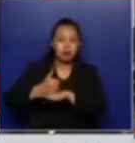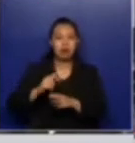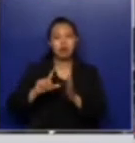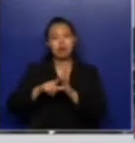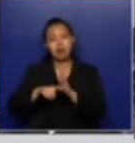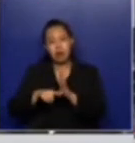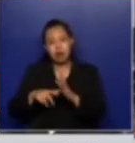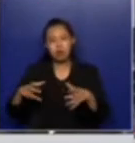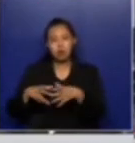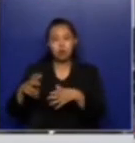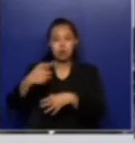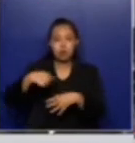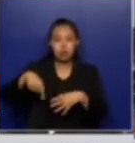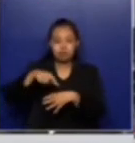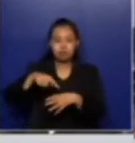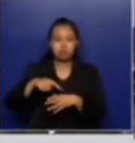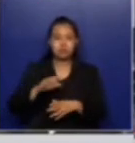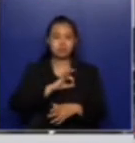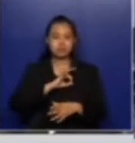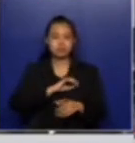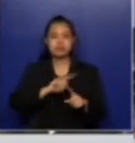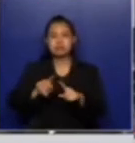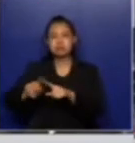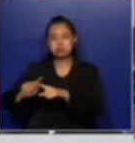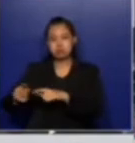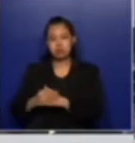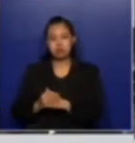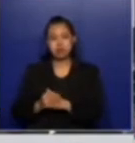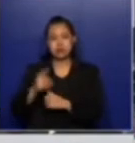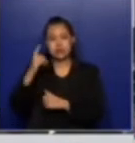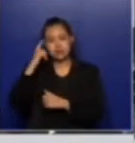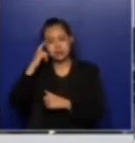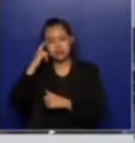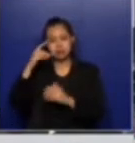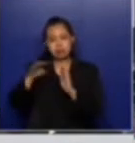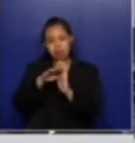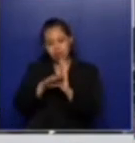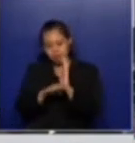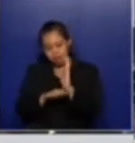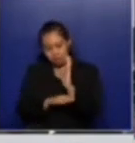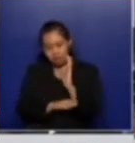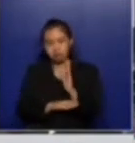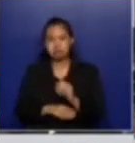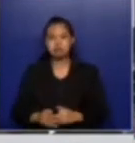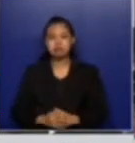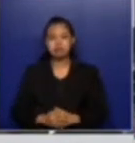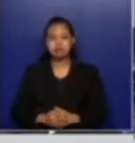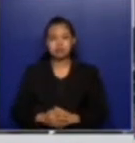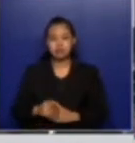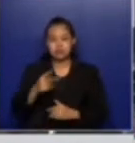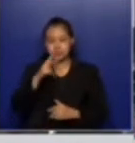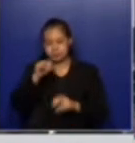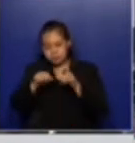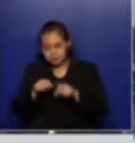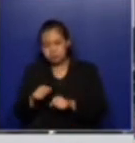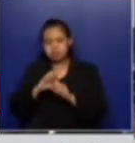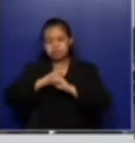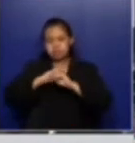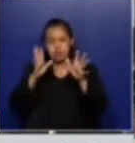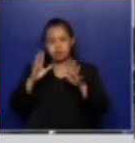พรรคและเพื่อนสมาชิกก็ได้ให้ความเห็นมาเป็นลำดับจะเห็นภาพชัดเจนว่ารัฐบ